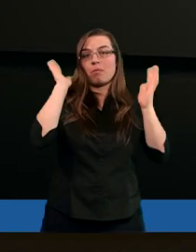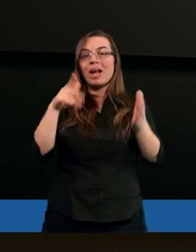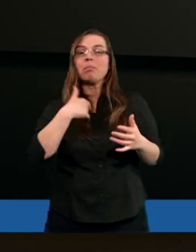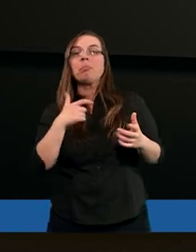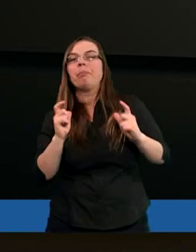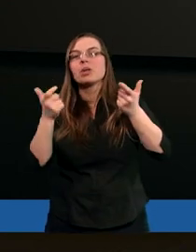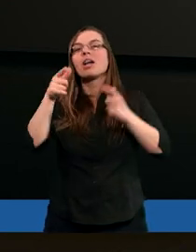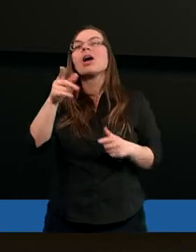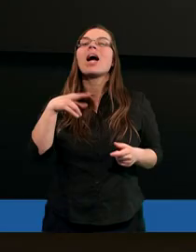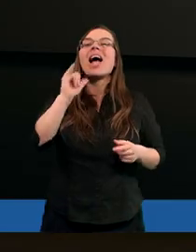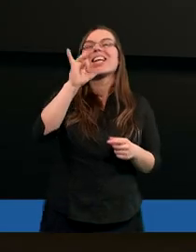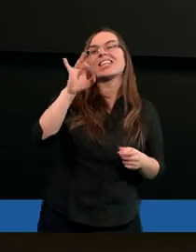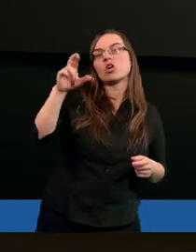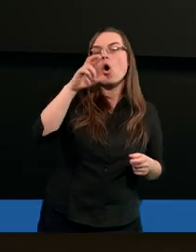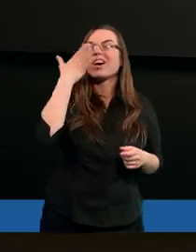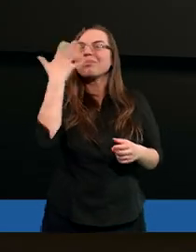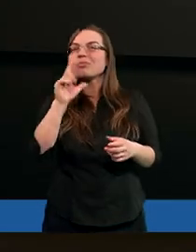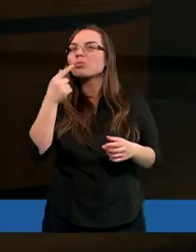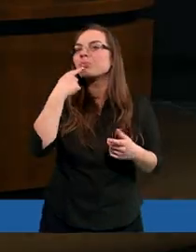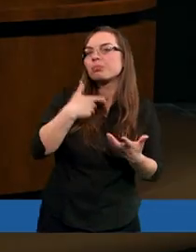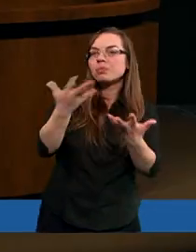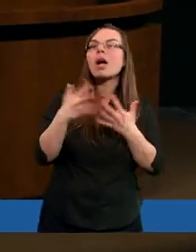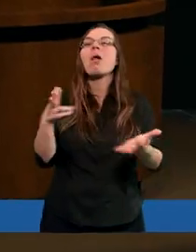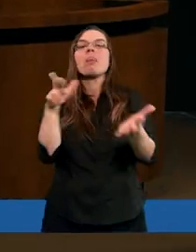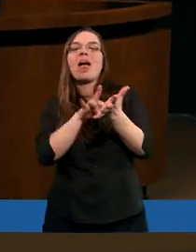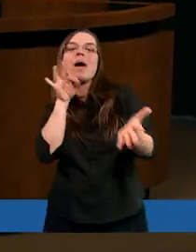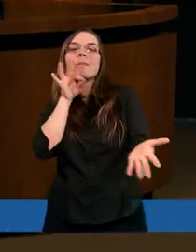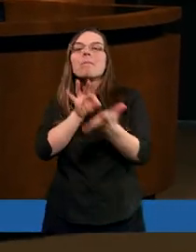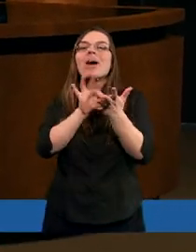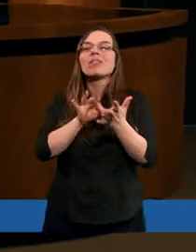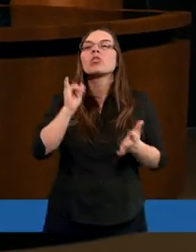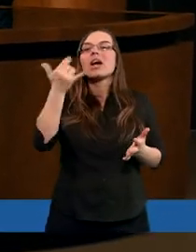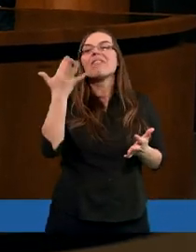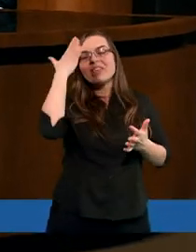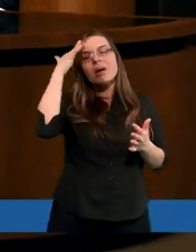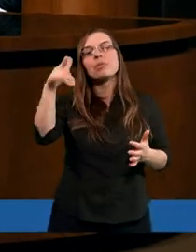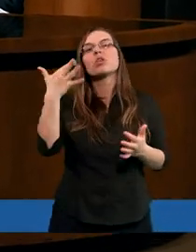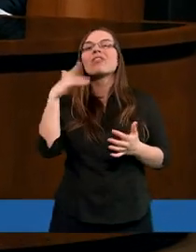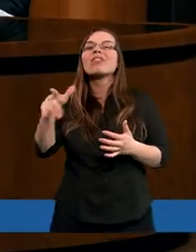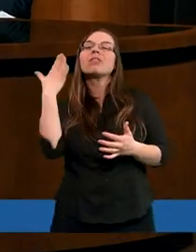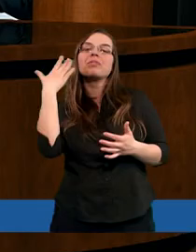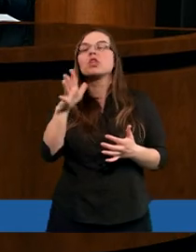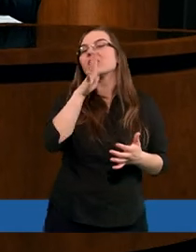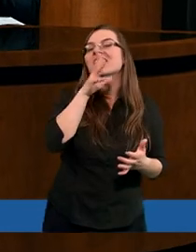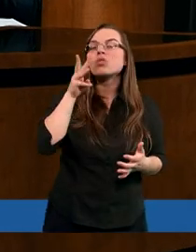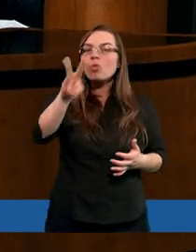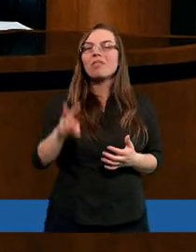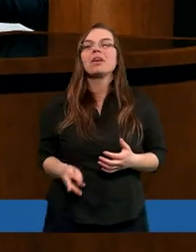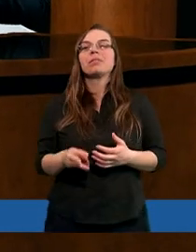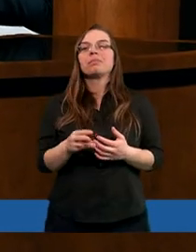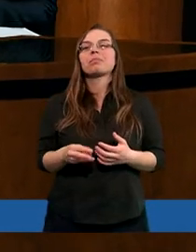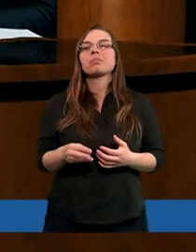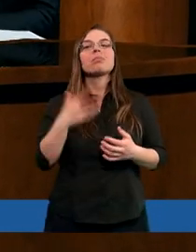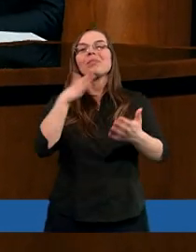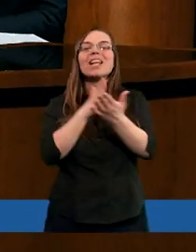przydał? Proszę bardzo, Igor chyba chcę zabrać głos. Na pewno jak wielu wtedy Żydów, szczególnie